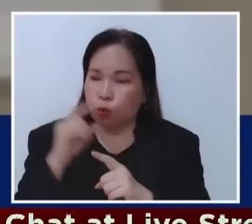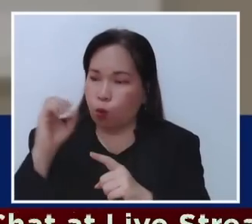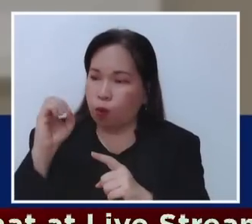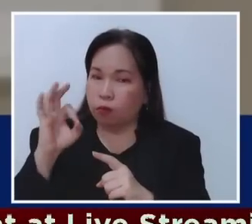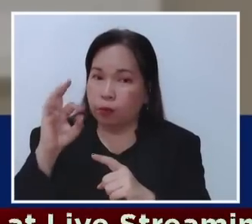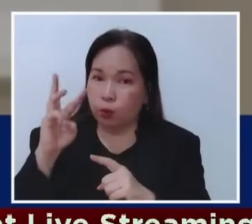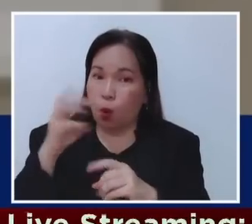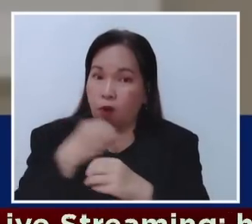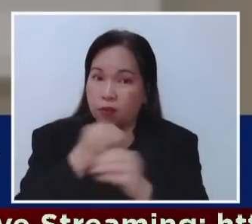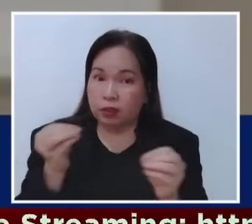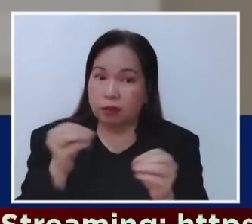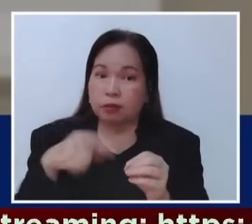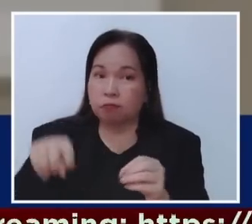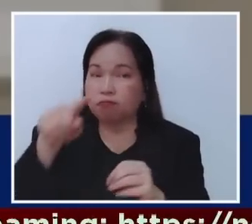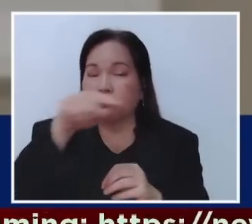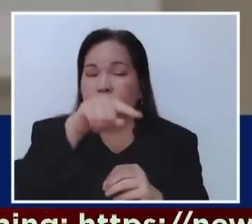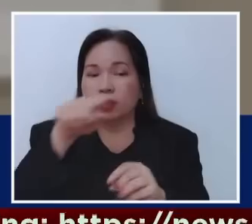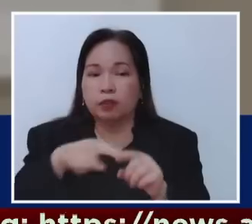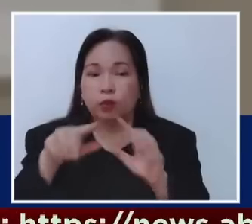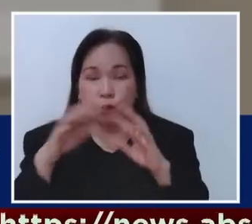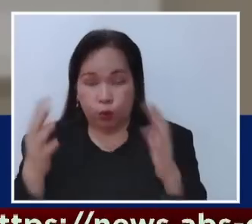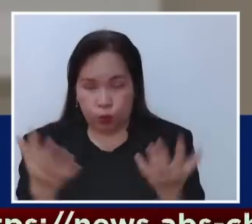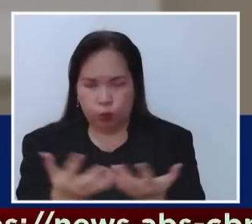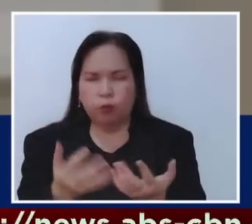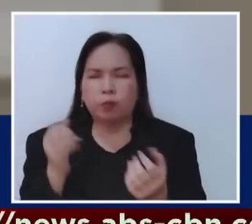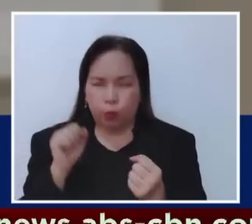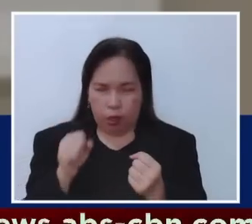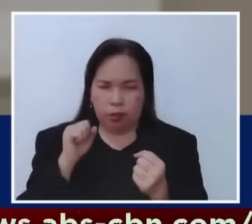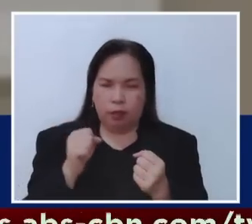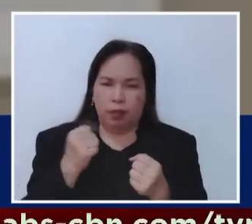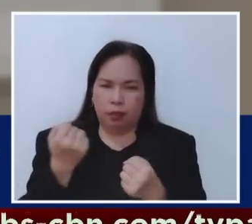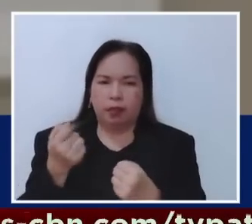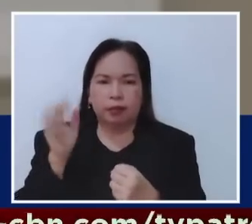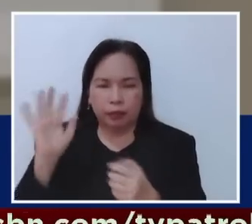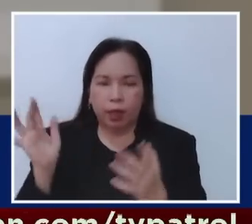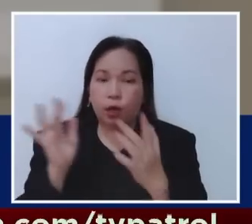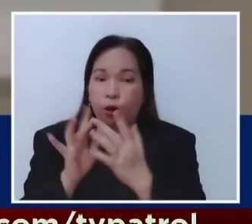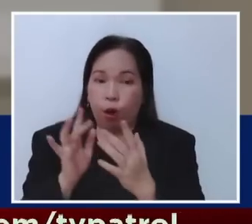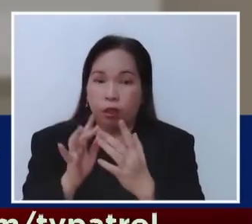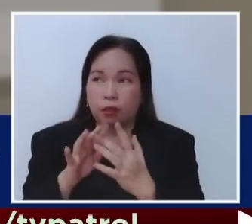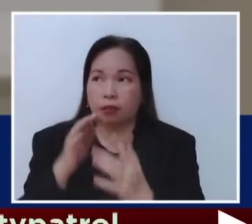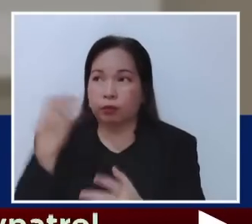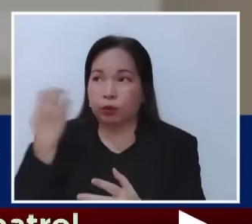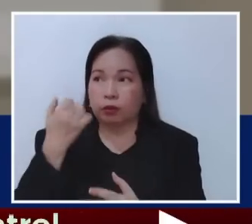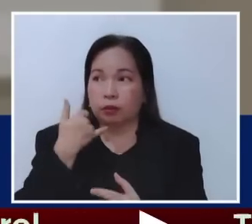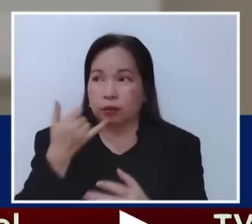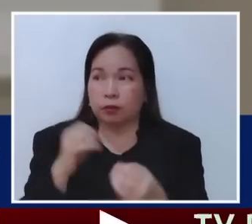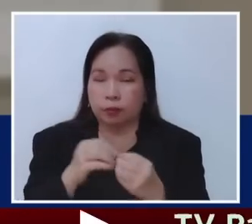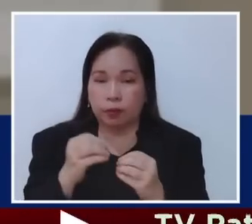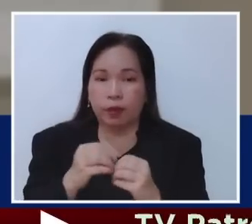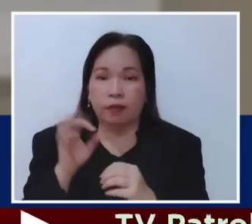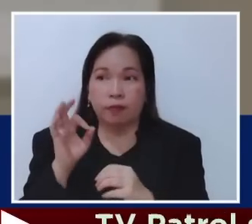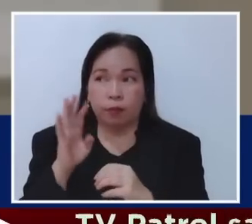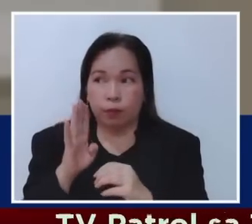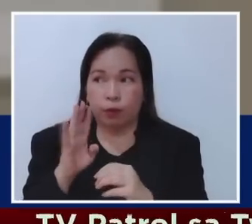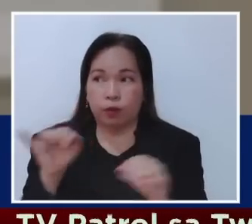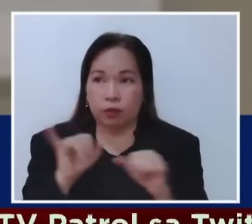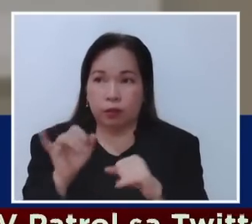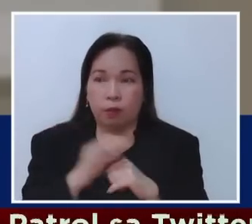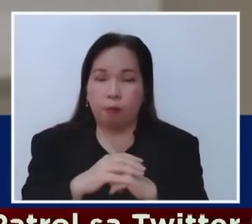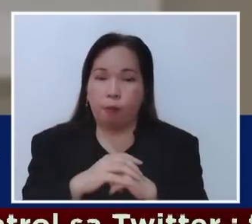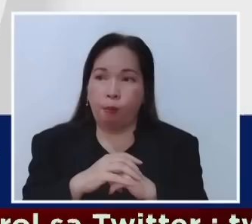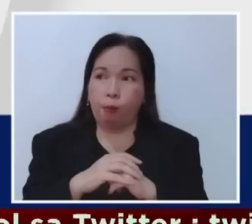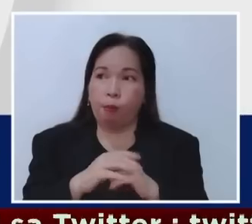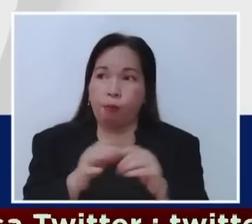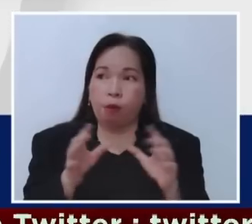offices all around the world have their respective hotlines and Facebook pages. The Department of Migrant Workers